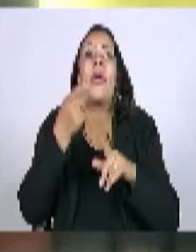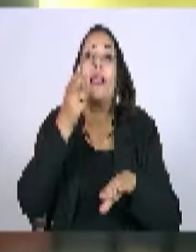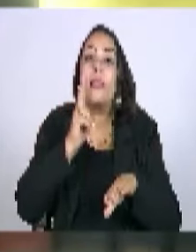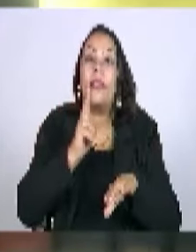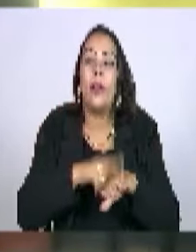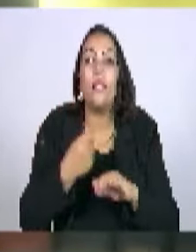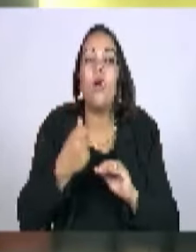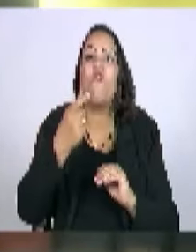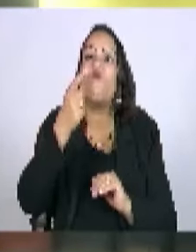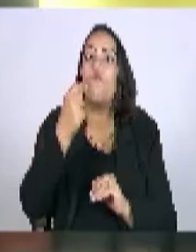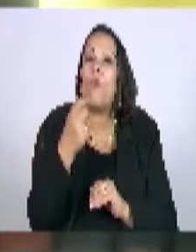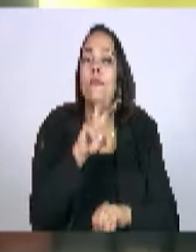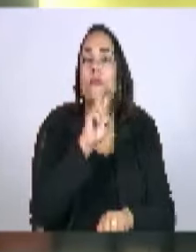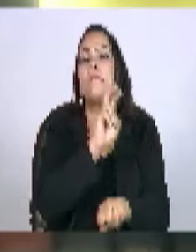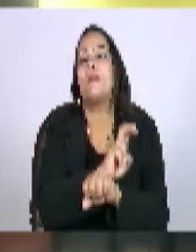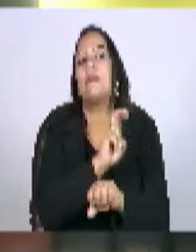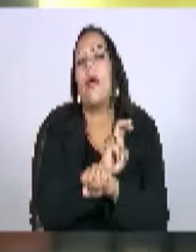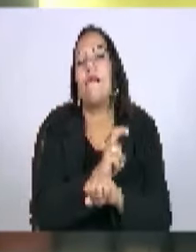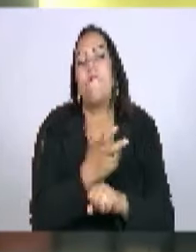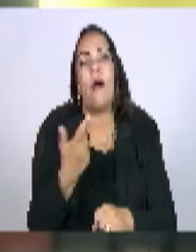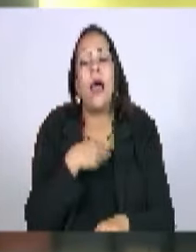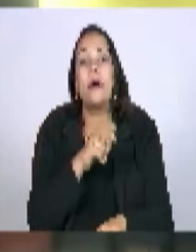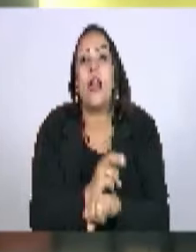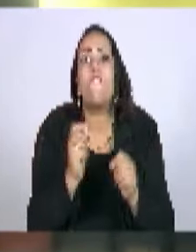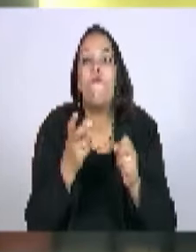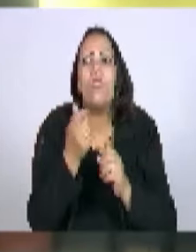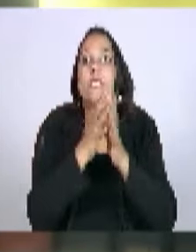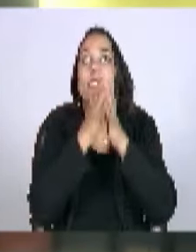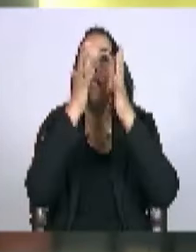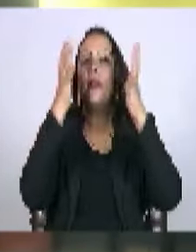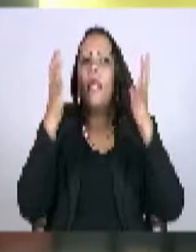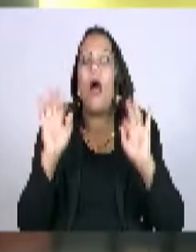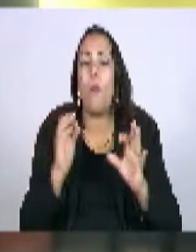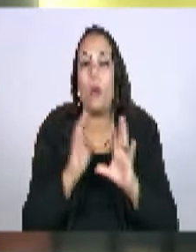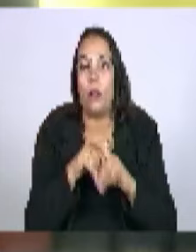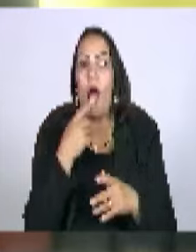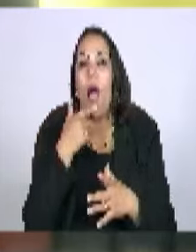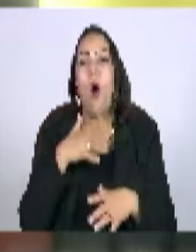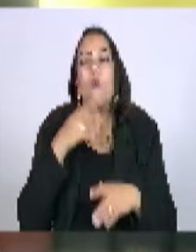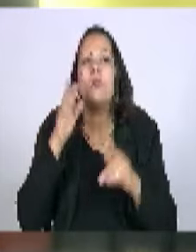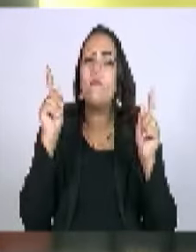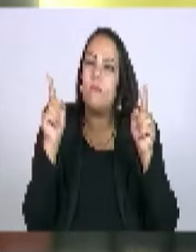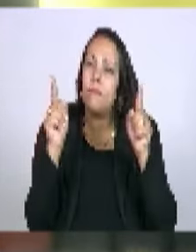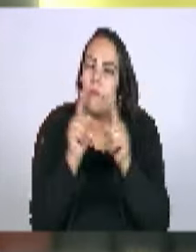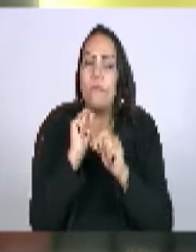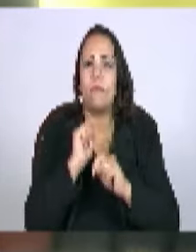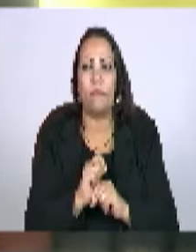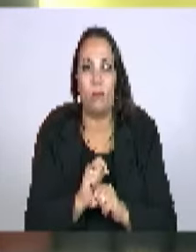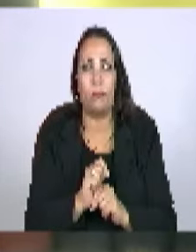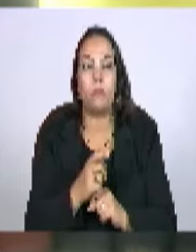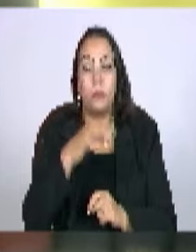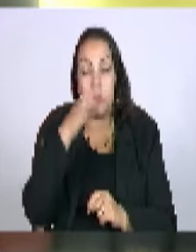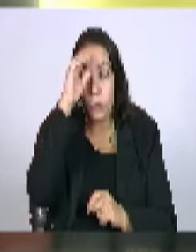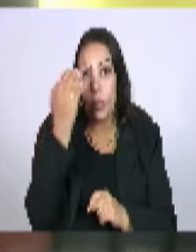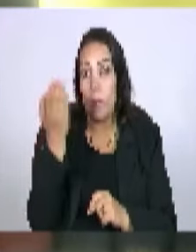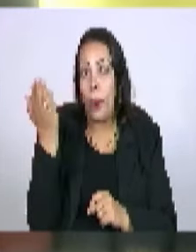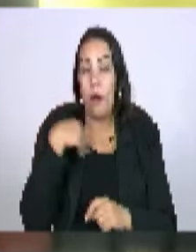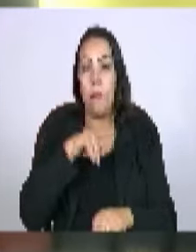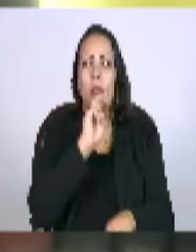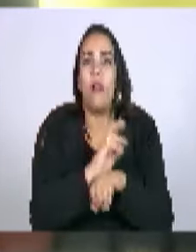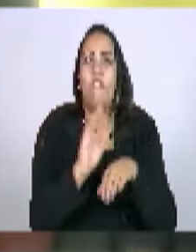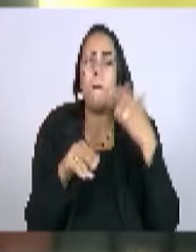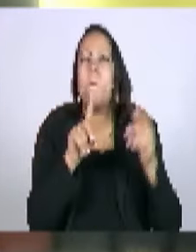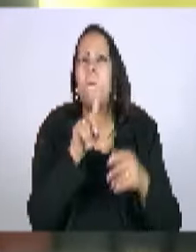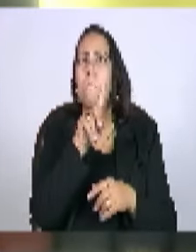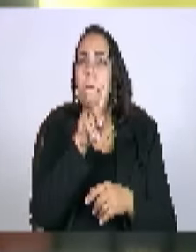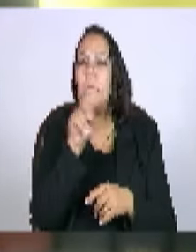العام في دين عام ضخم جدا احنا بنيجي نتكلم على الديون الخارجيه بنتكلم على ان هي يعني ما يخرج